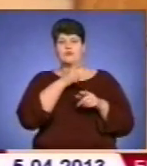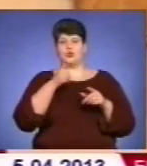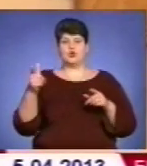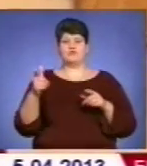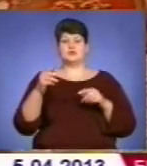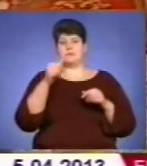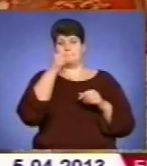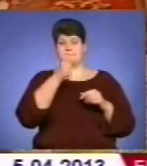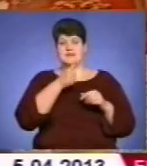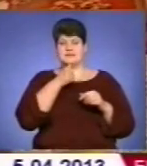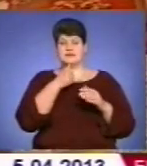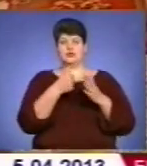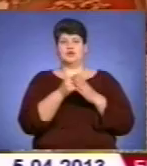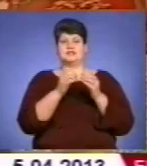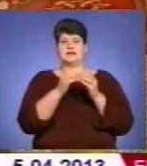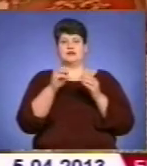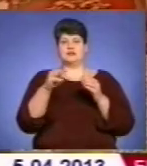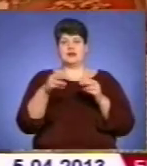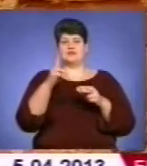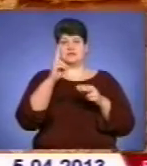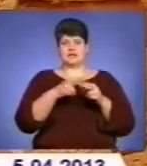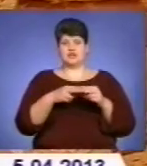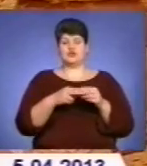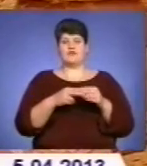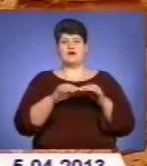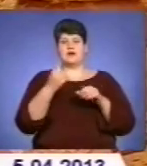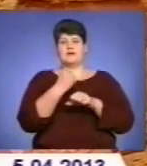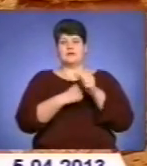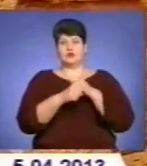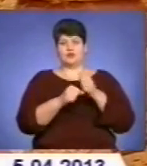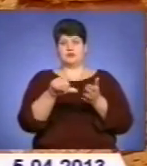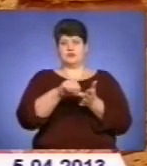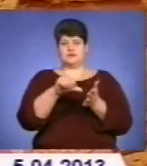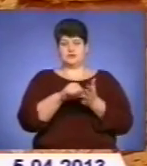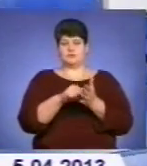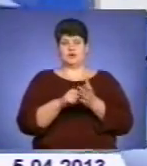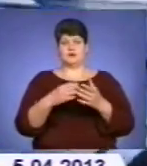10 травня у бібліотеці її закриють великодніми виступами народних ансамблів.